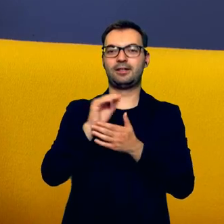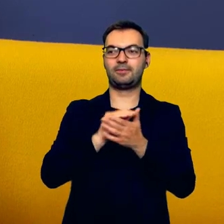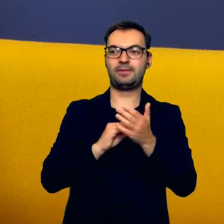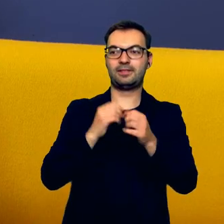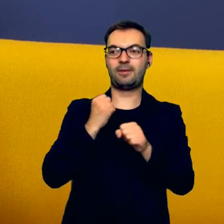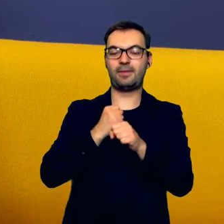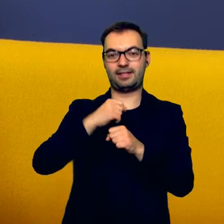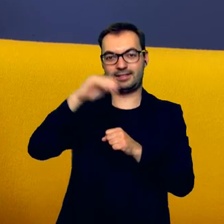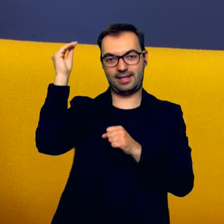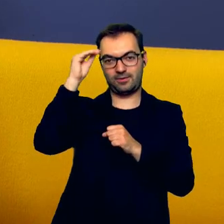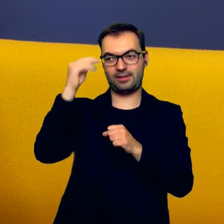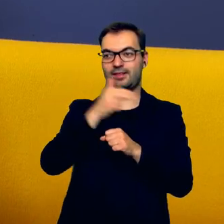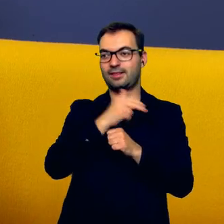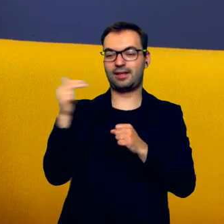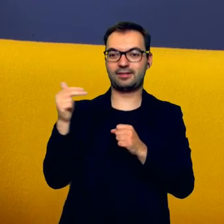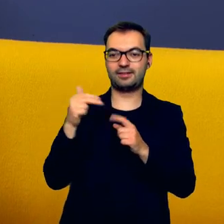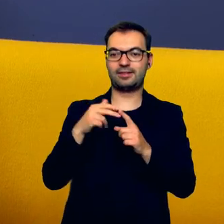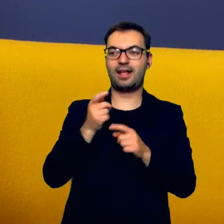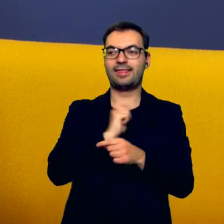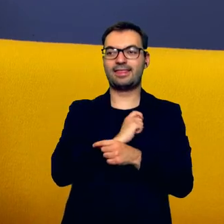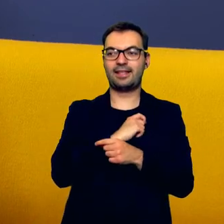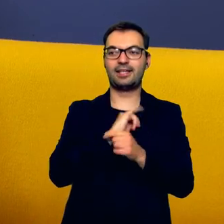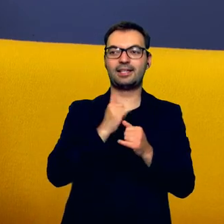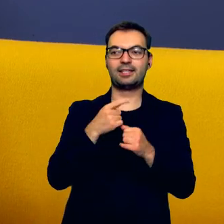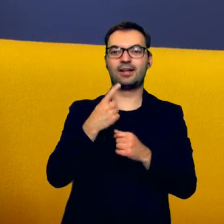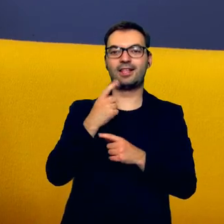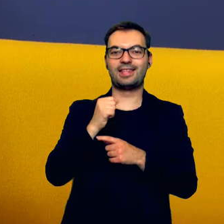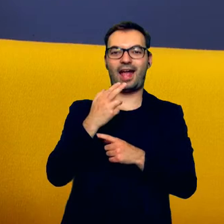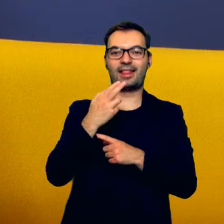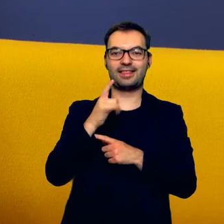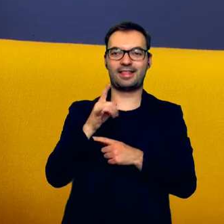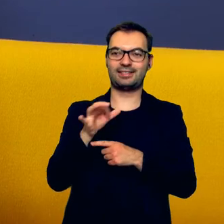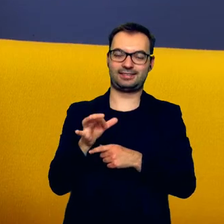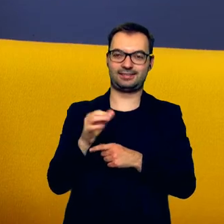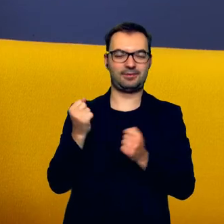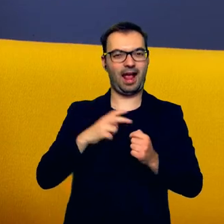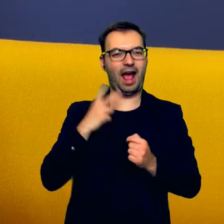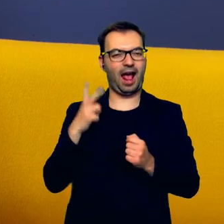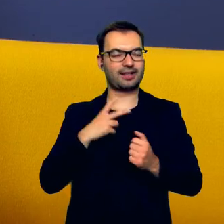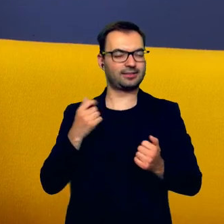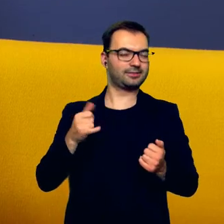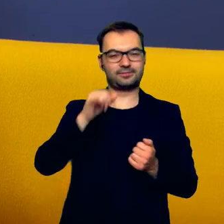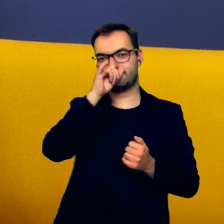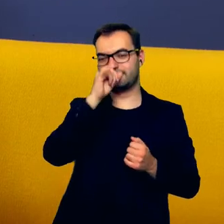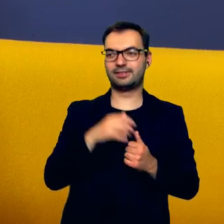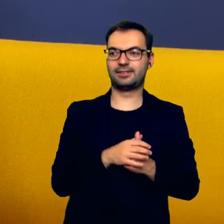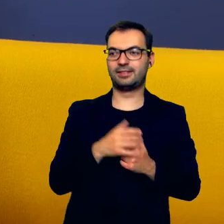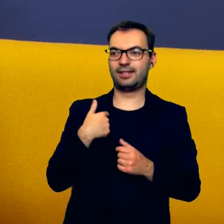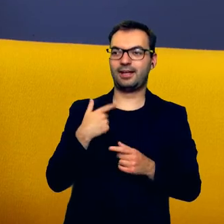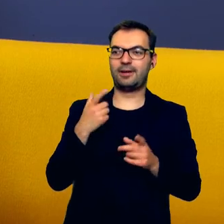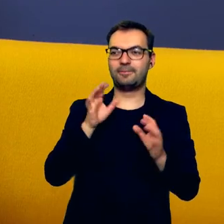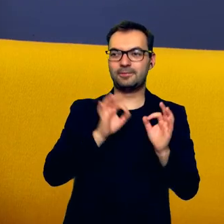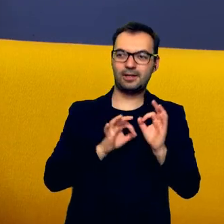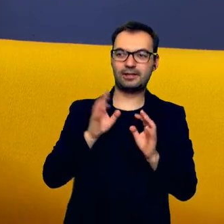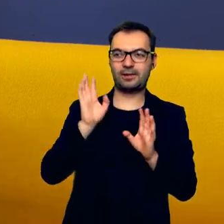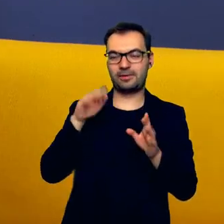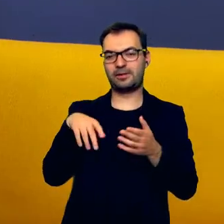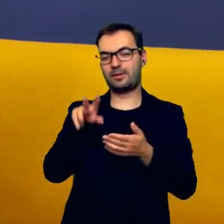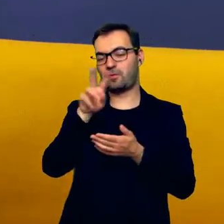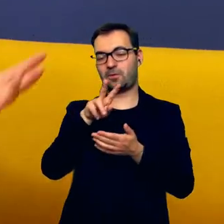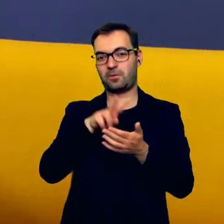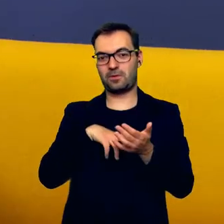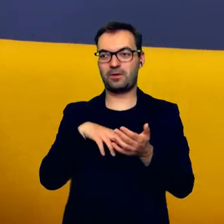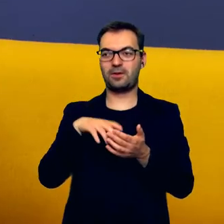pisał pracę naukową na temat detektyw jako dandys. Kiedy zacząłem tak pobieżnie, dokonałem